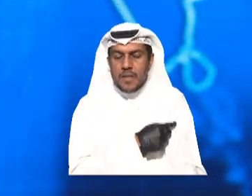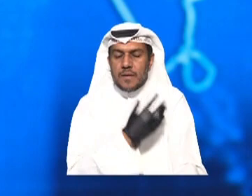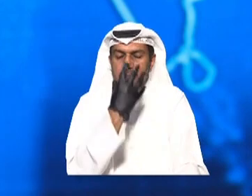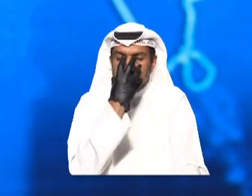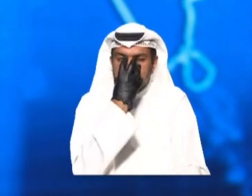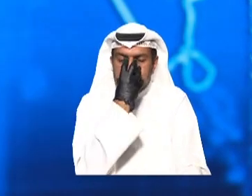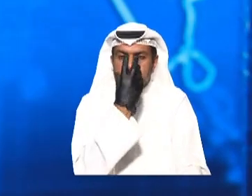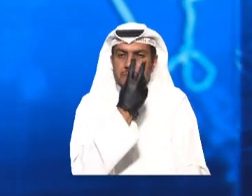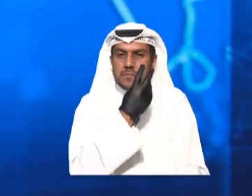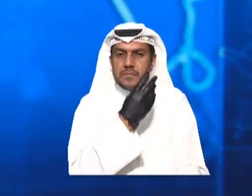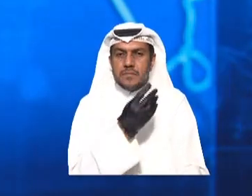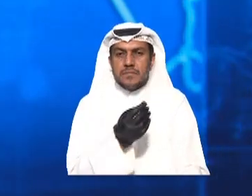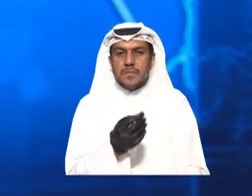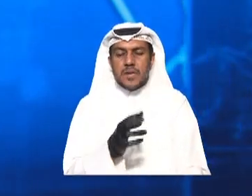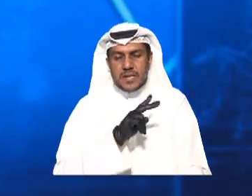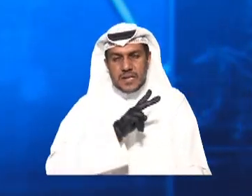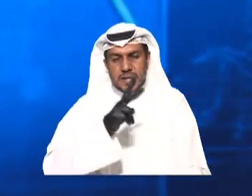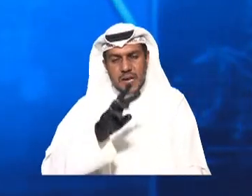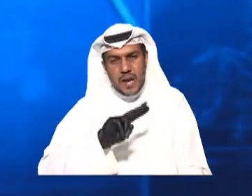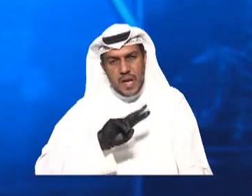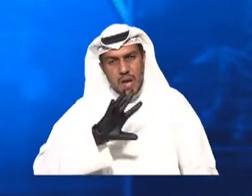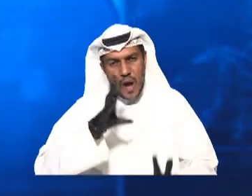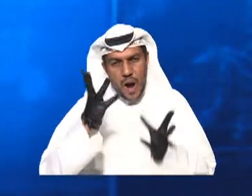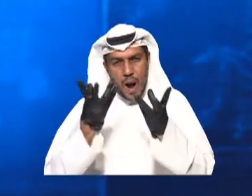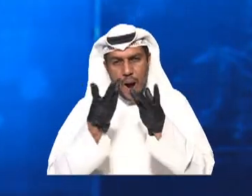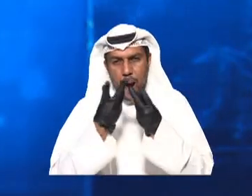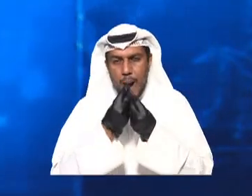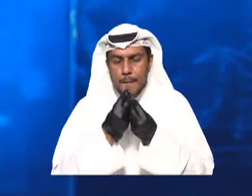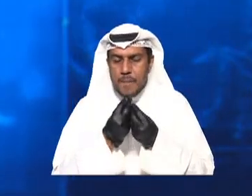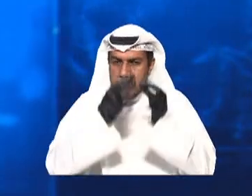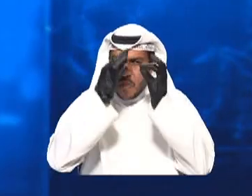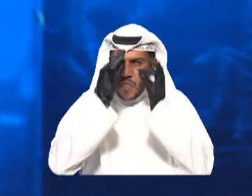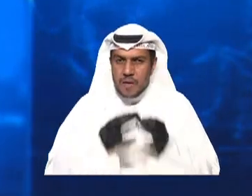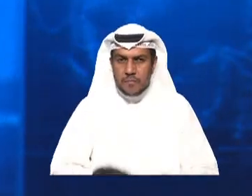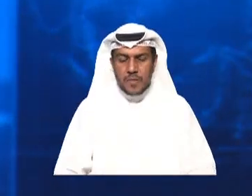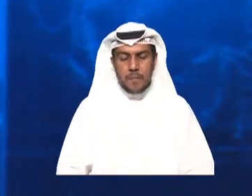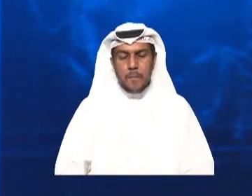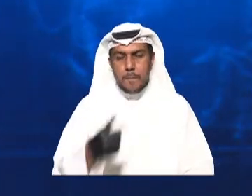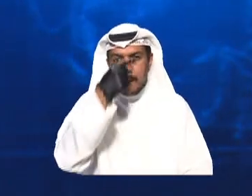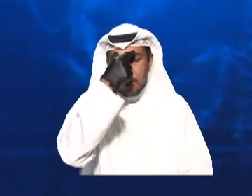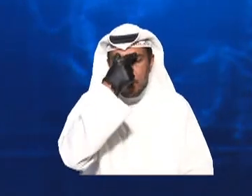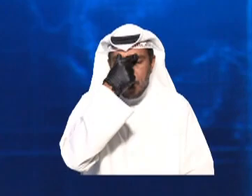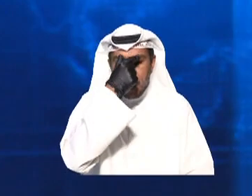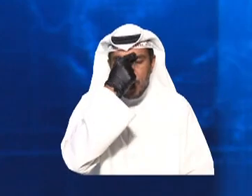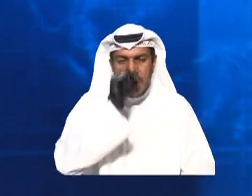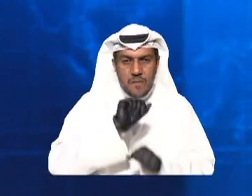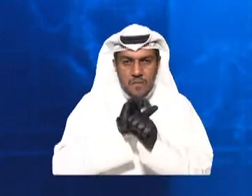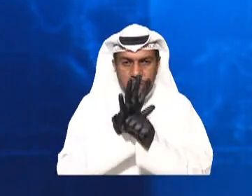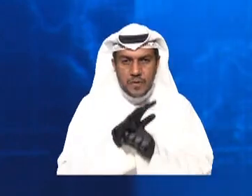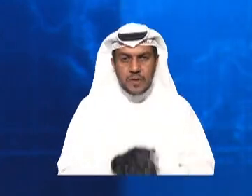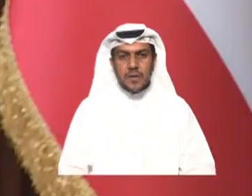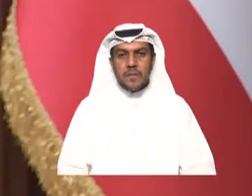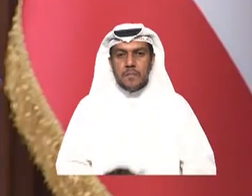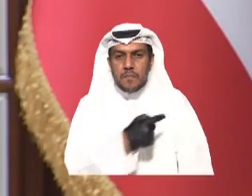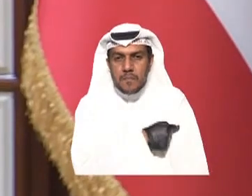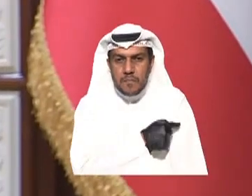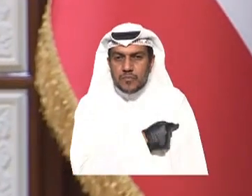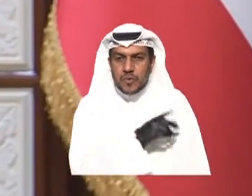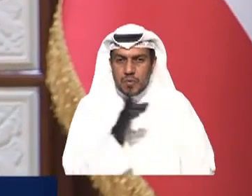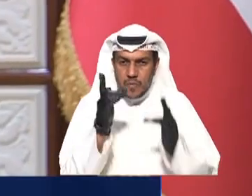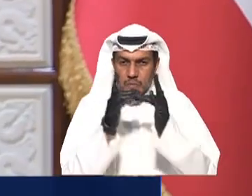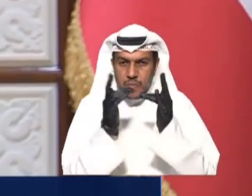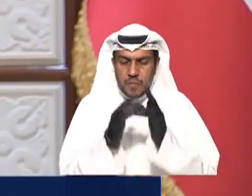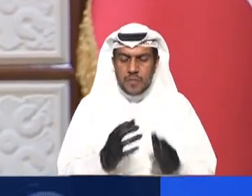المركزة، وتم عرض إحصاءات حول الحالات المسجلة والحالات التي تتلقى العلاج وحالات